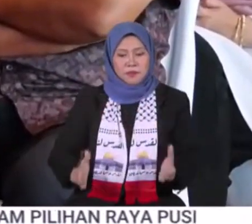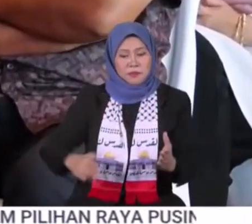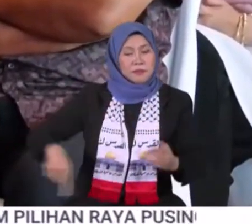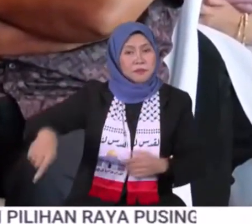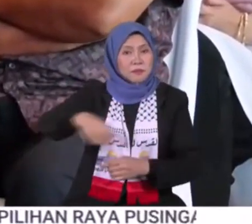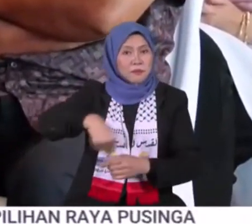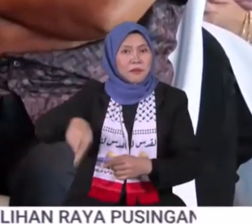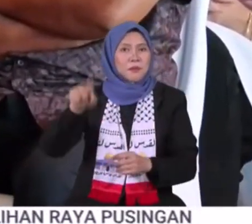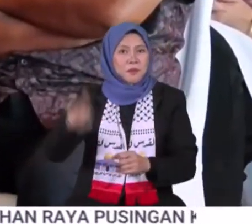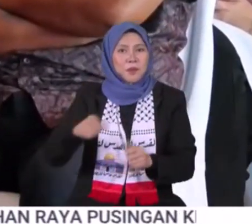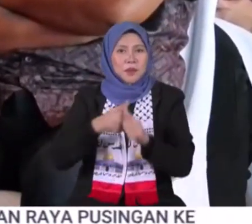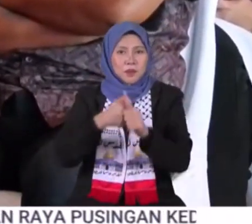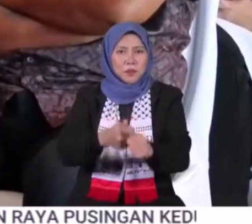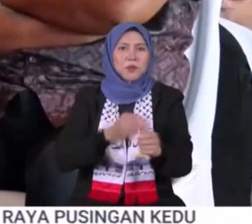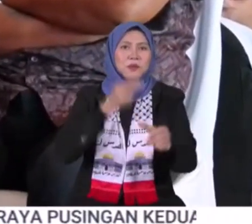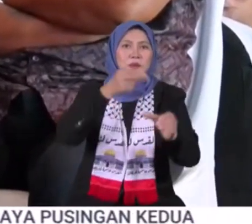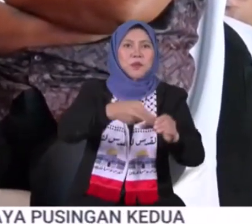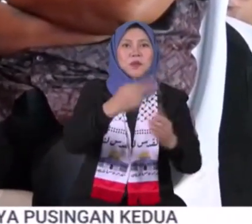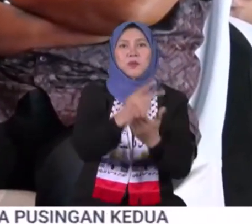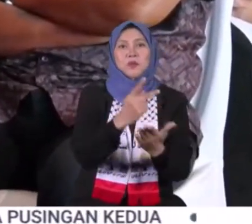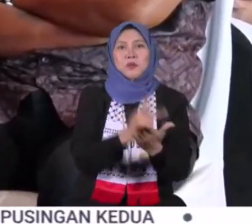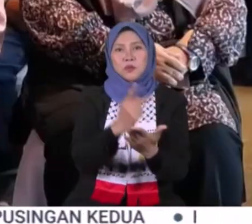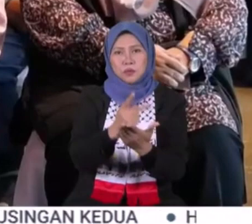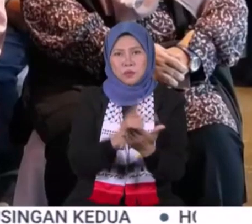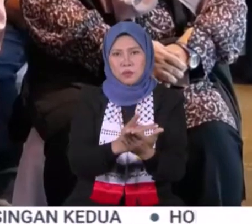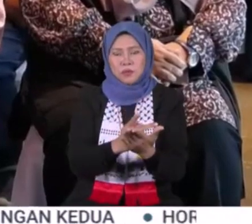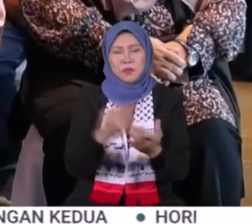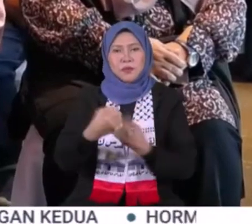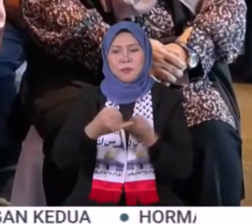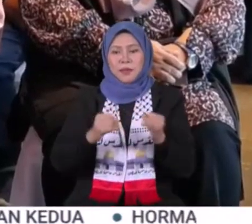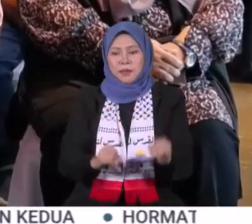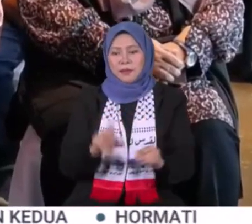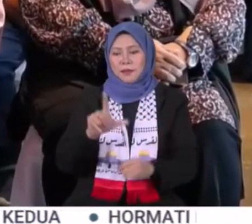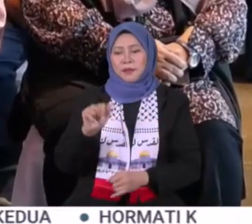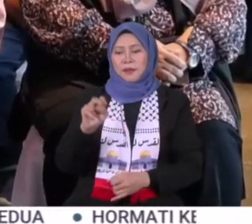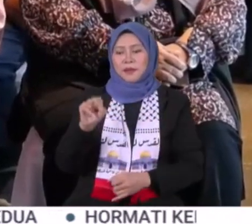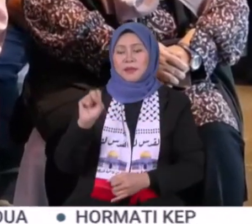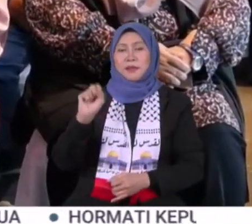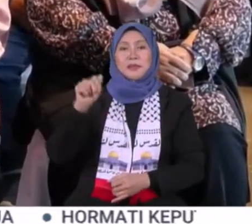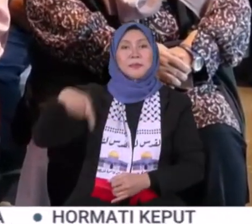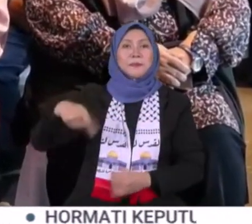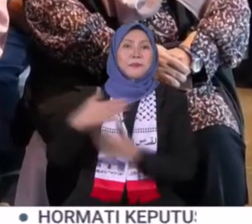PBT perlu mengikuti kursus aboris anjuran jabatan lanskap negara secepat mungkin